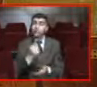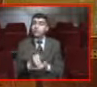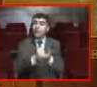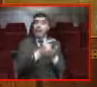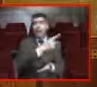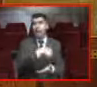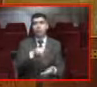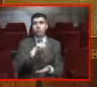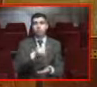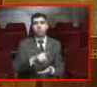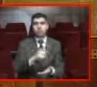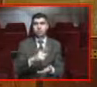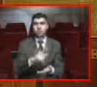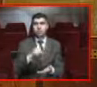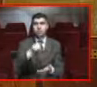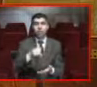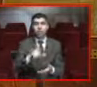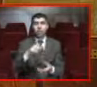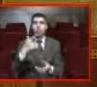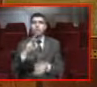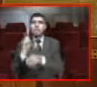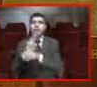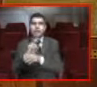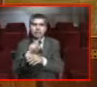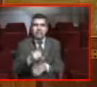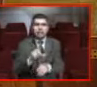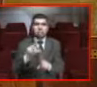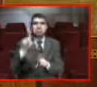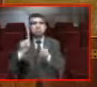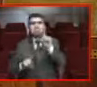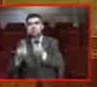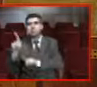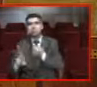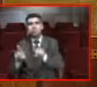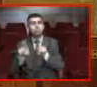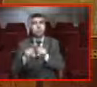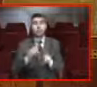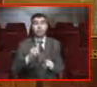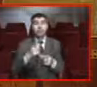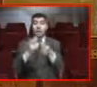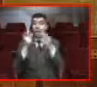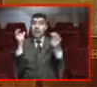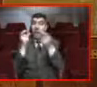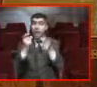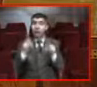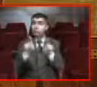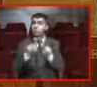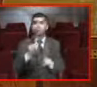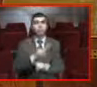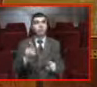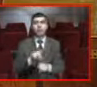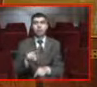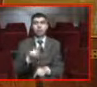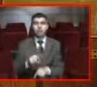من ساعدهم الحد وخذوا رخص ديال الطاكسيات وماشي ديال الكيران فتسحب منهم بعد